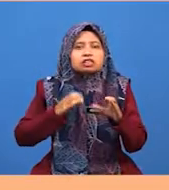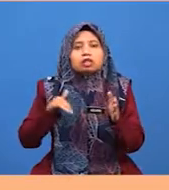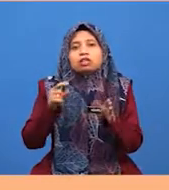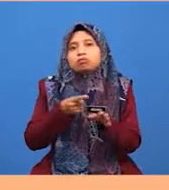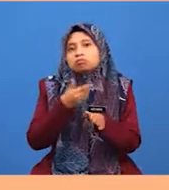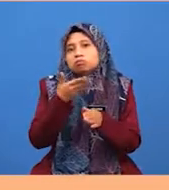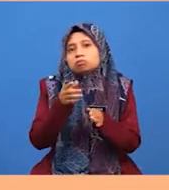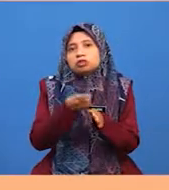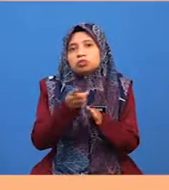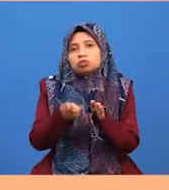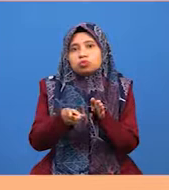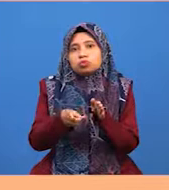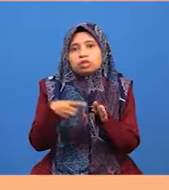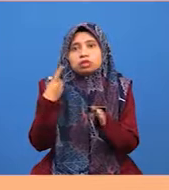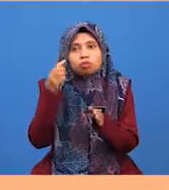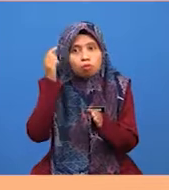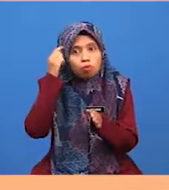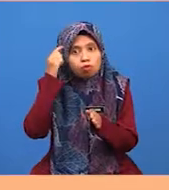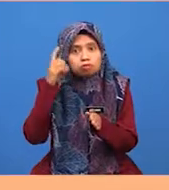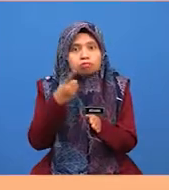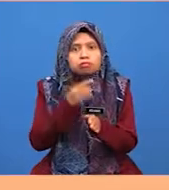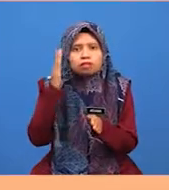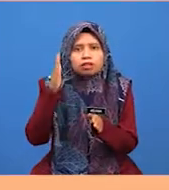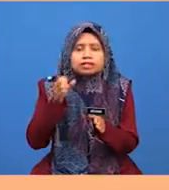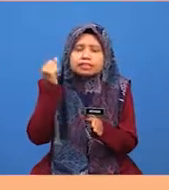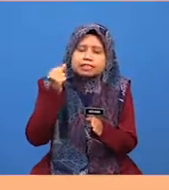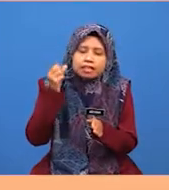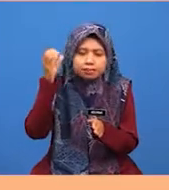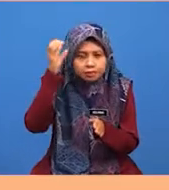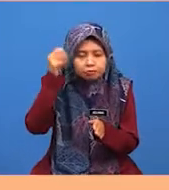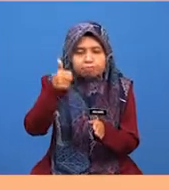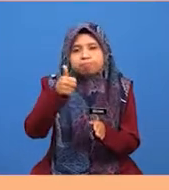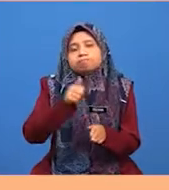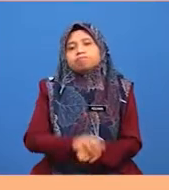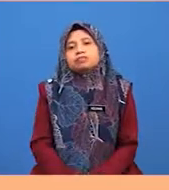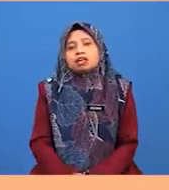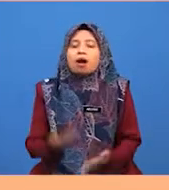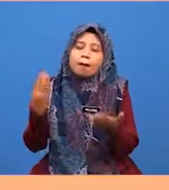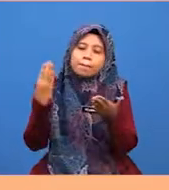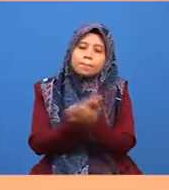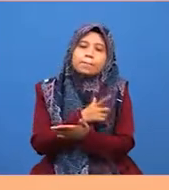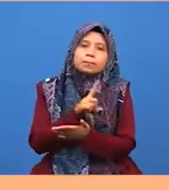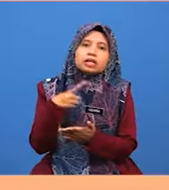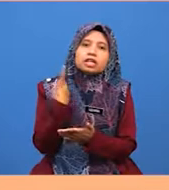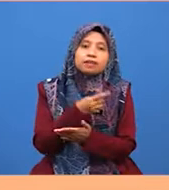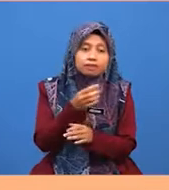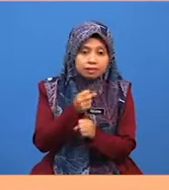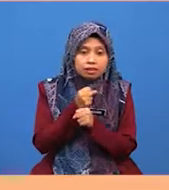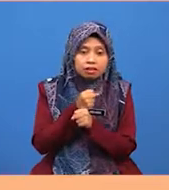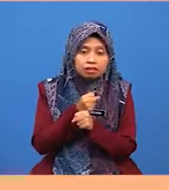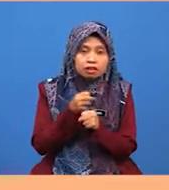itu, otak kita akan sentiasa cerdas. Barulah kita